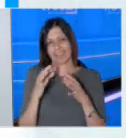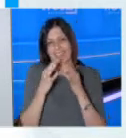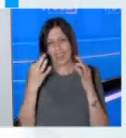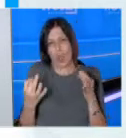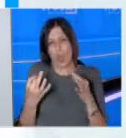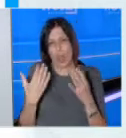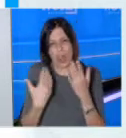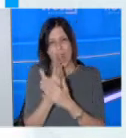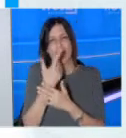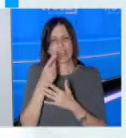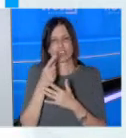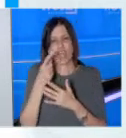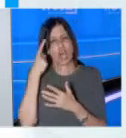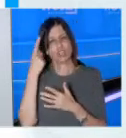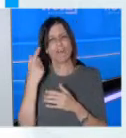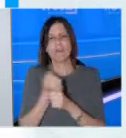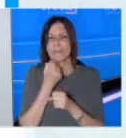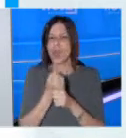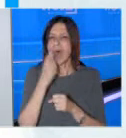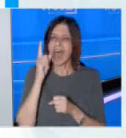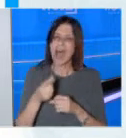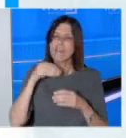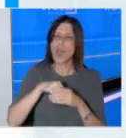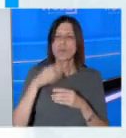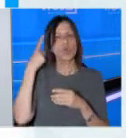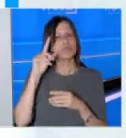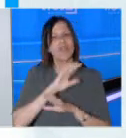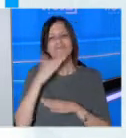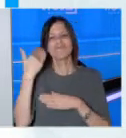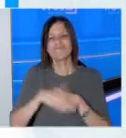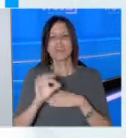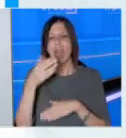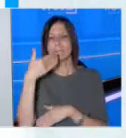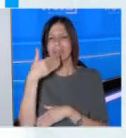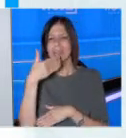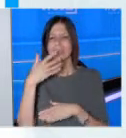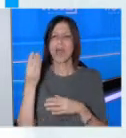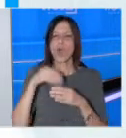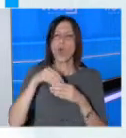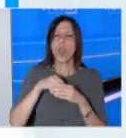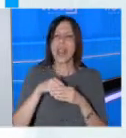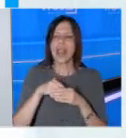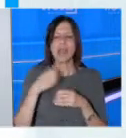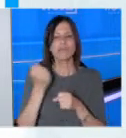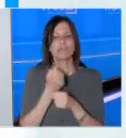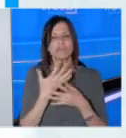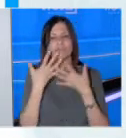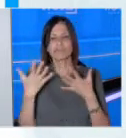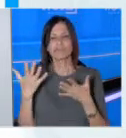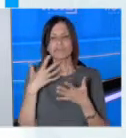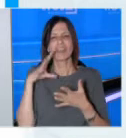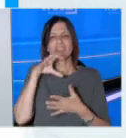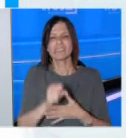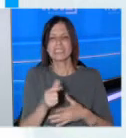ופעולה חייב לכלול יוזמה בלתי פוסקת מצד המדינה, כולל מבצע רחב לתפיסת הנשק הבלתי חוקי במגזר